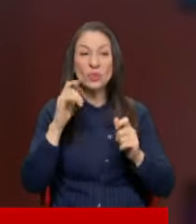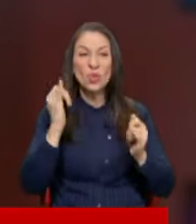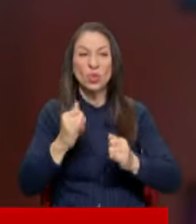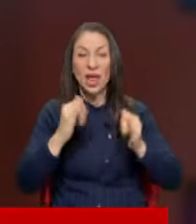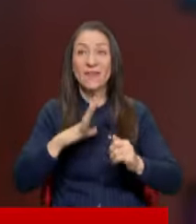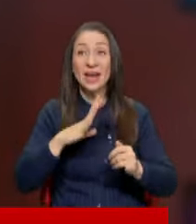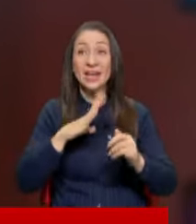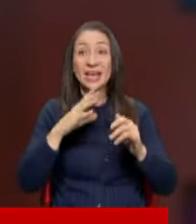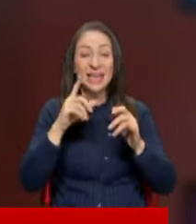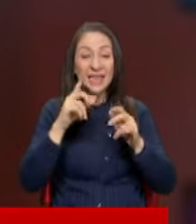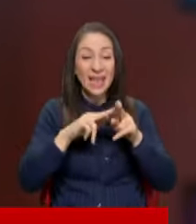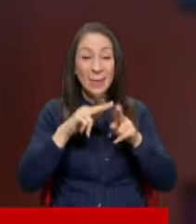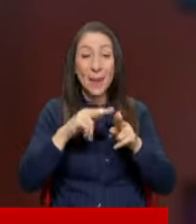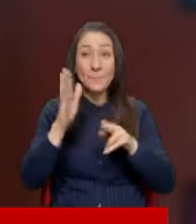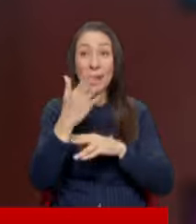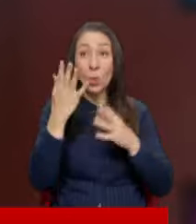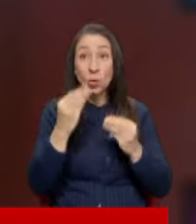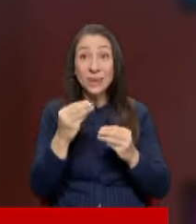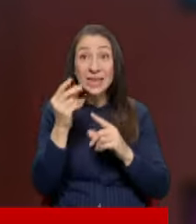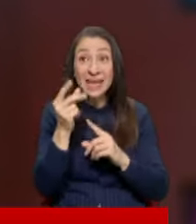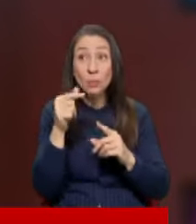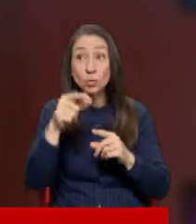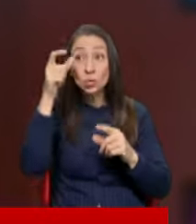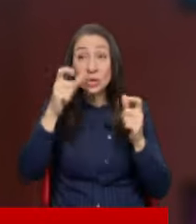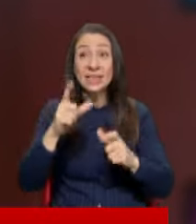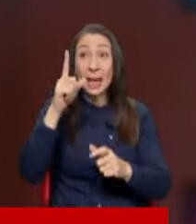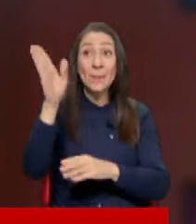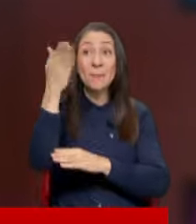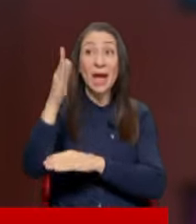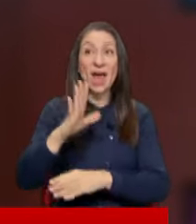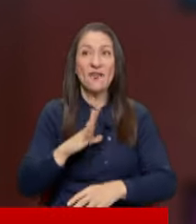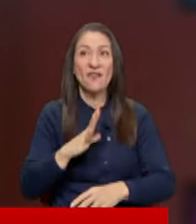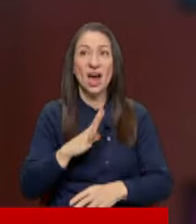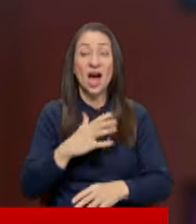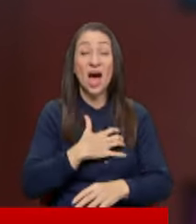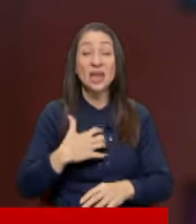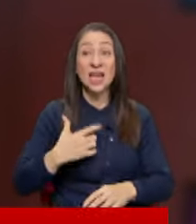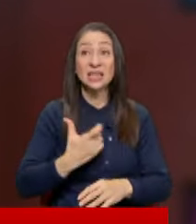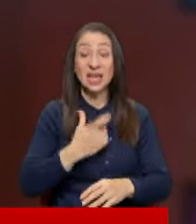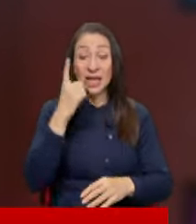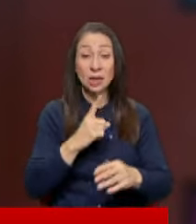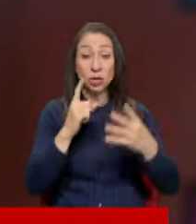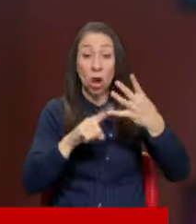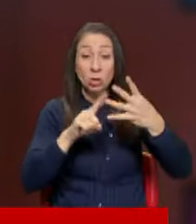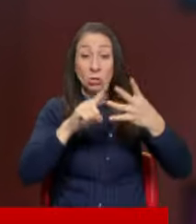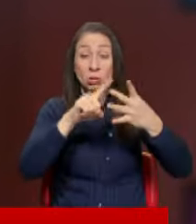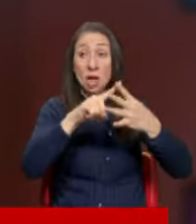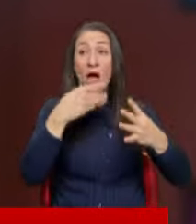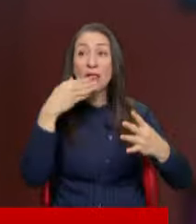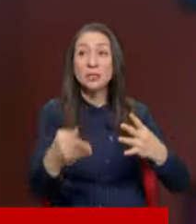dedi kelime-i Tevhit bayrağı olur mu İlker Bu ülkenin tek bir bayrağı vardır anayasanın ilk dört maddesinde